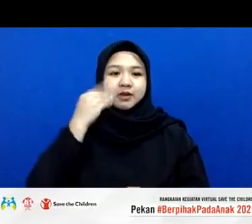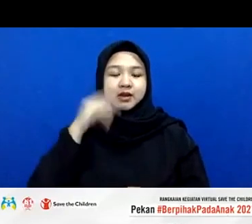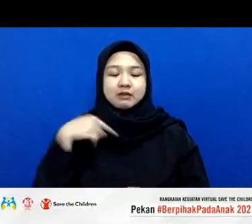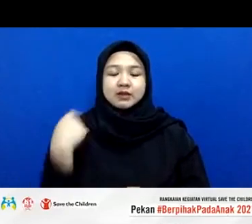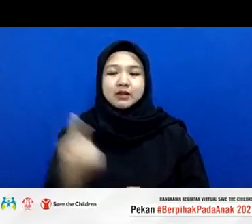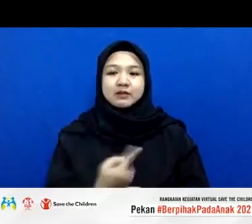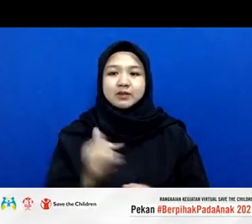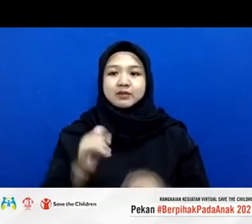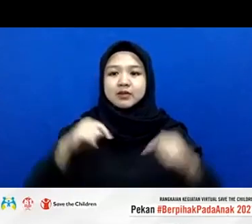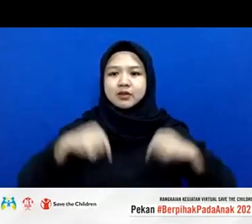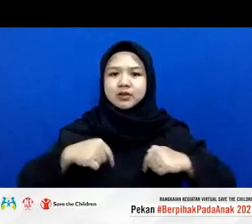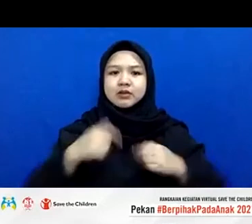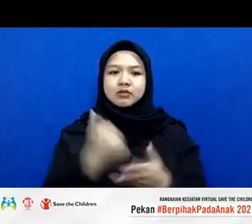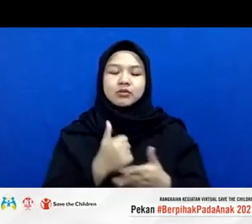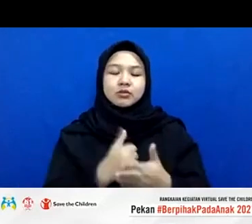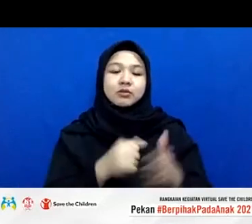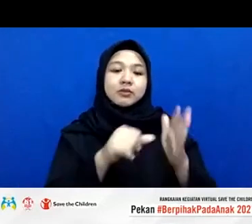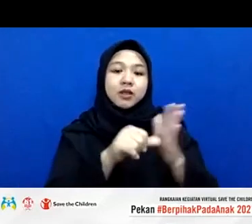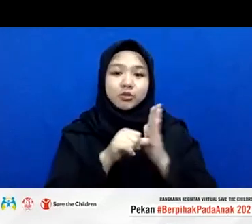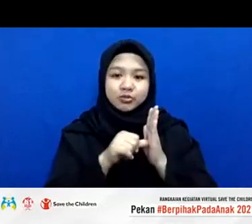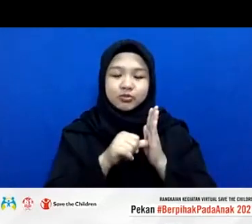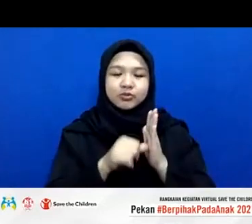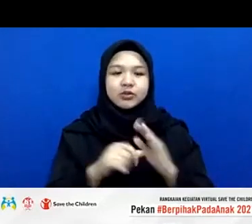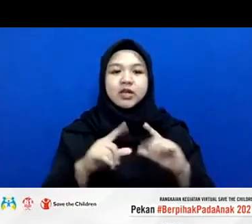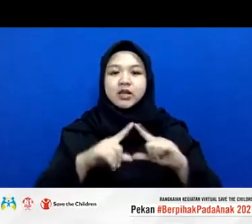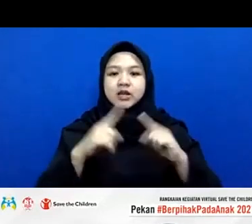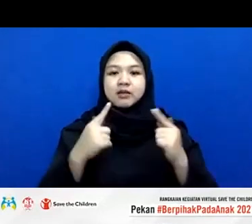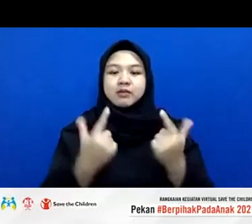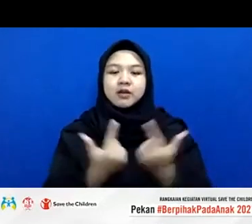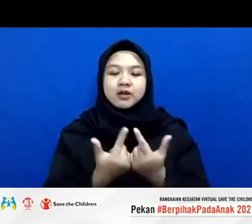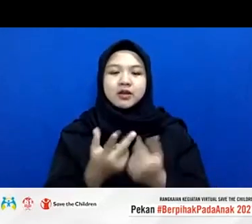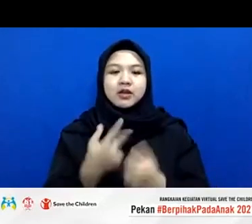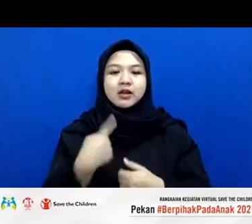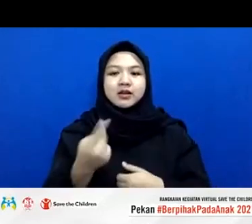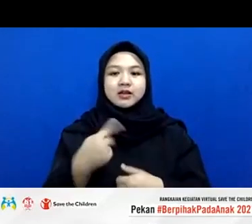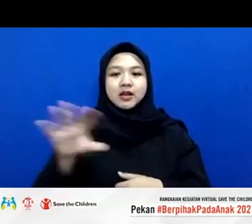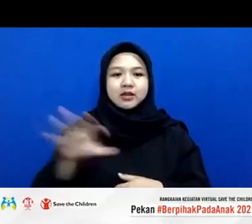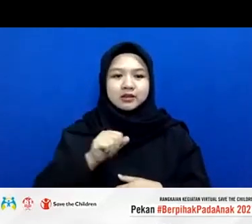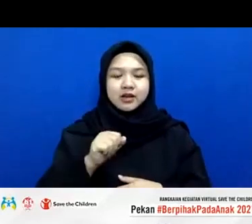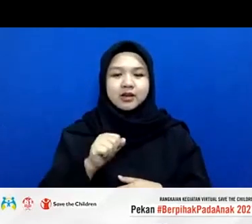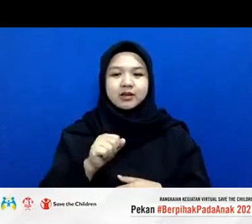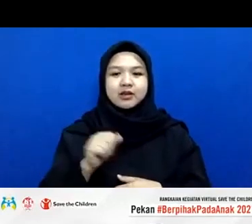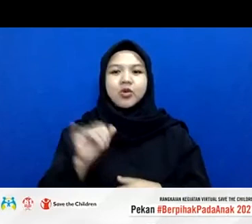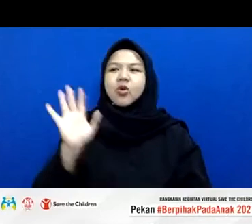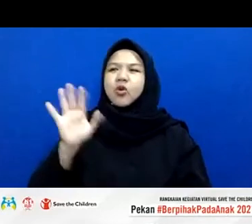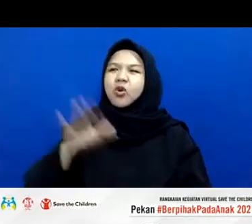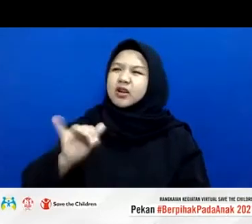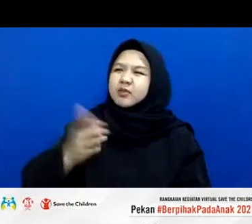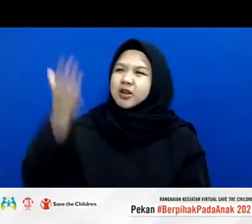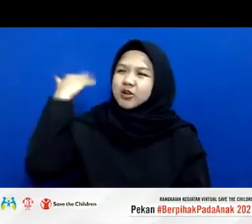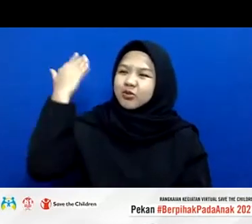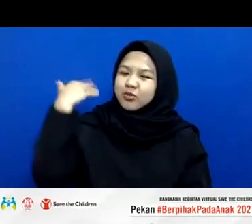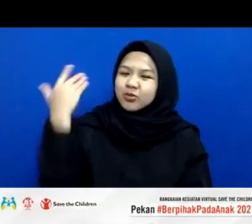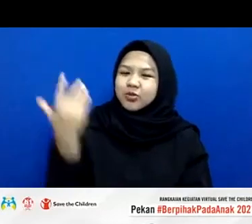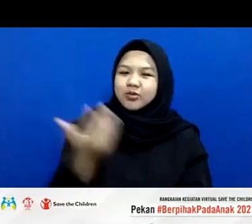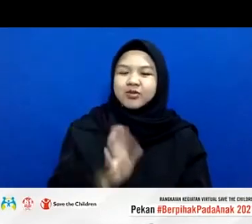ini sangat membantu. Dan lembaga-lembaga yang selama ini kita ajak kok nggak bien-bien kan gitu, nggak dulu, bukan nggak